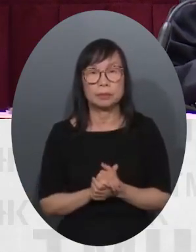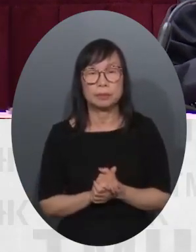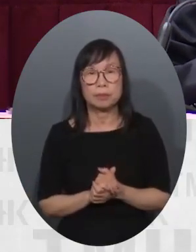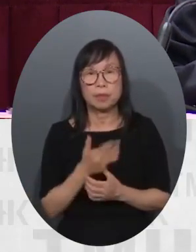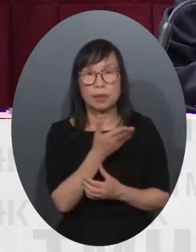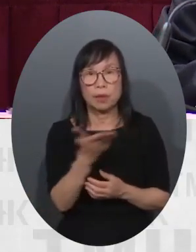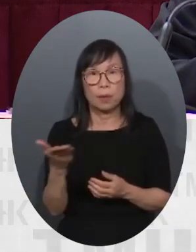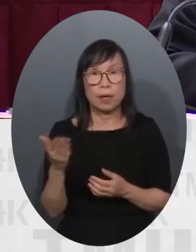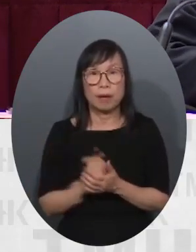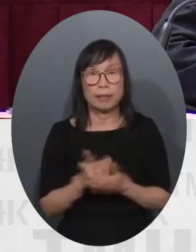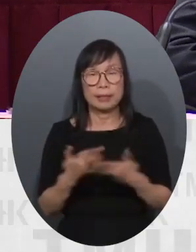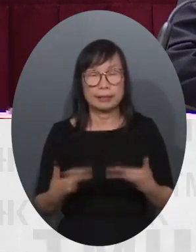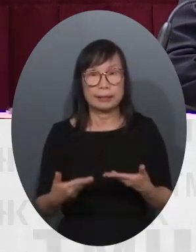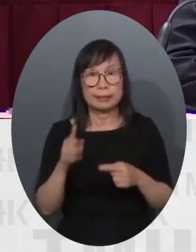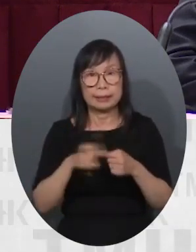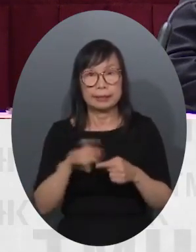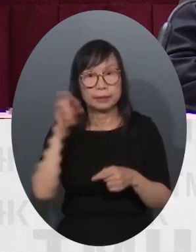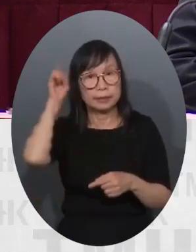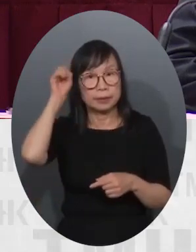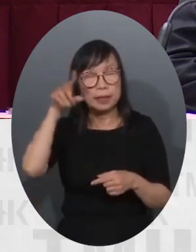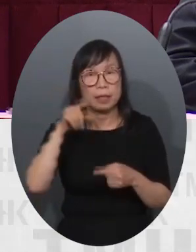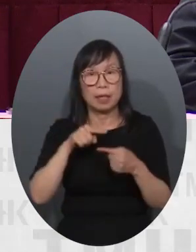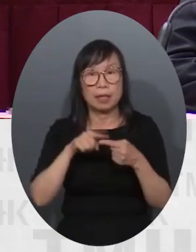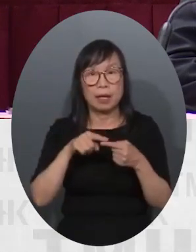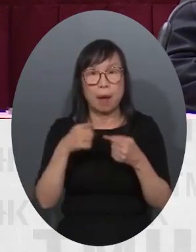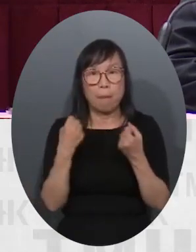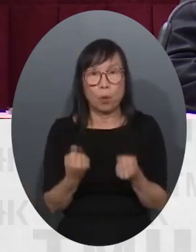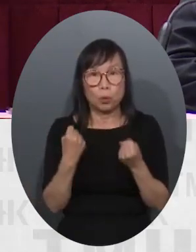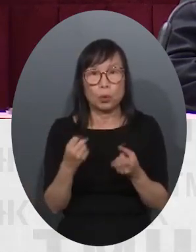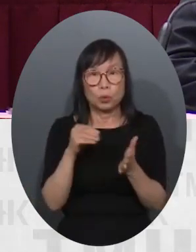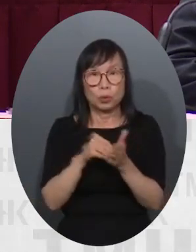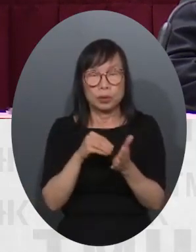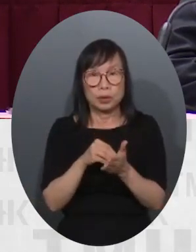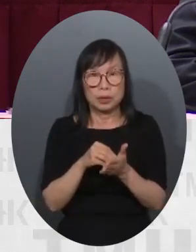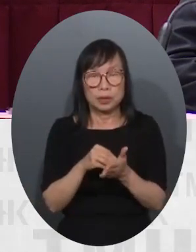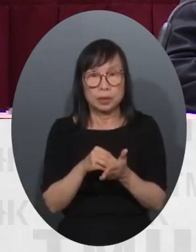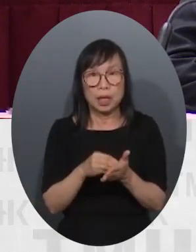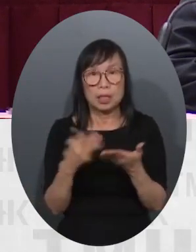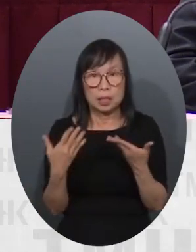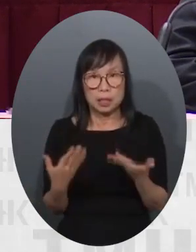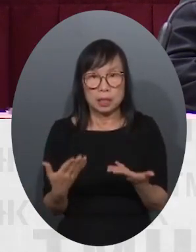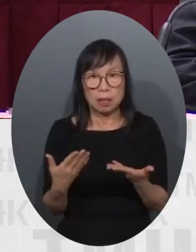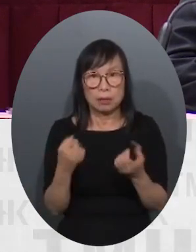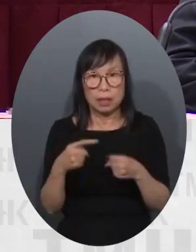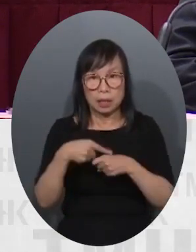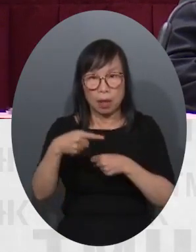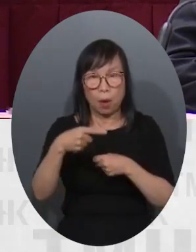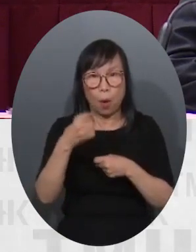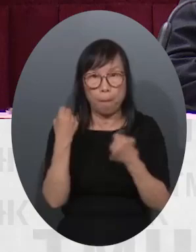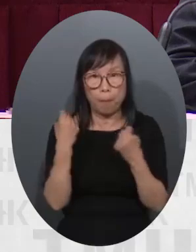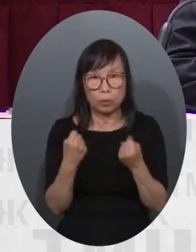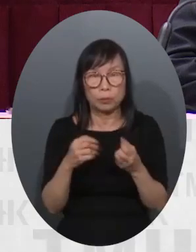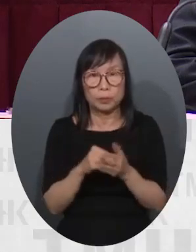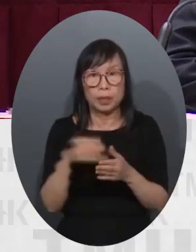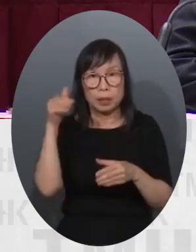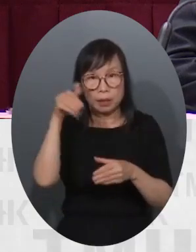各位，我現在正式動議第一號普通決議案。我哋現在就第一號普通決議案進